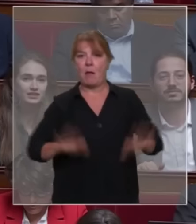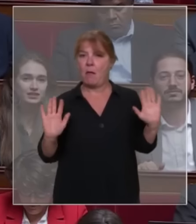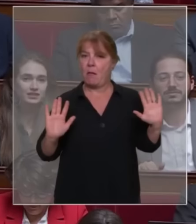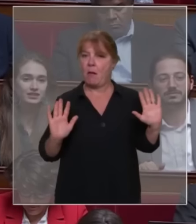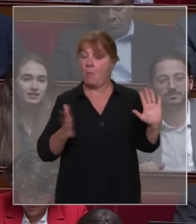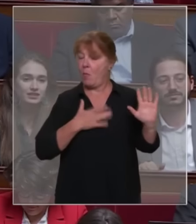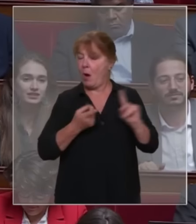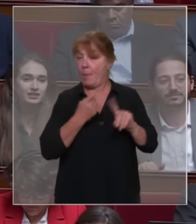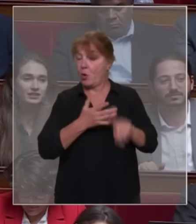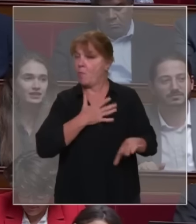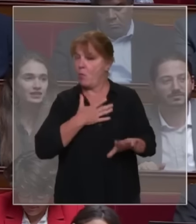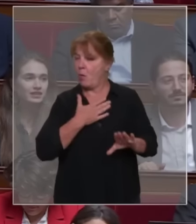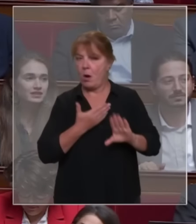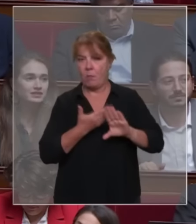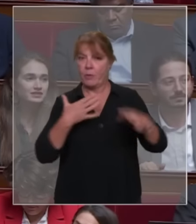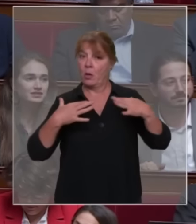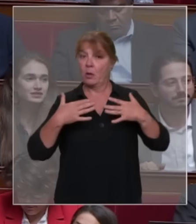définitivement attaché.